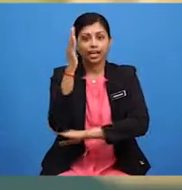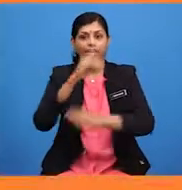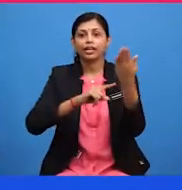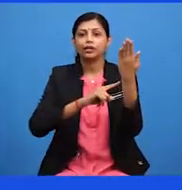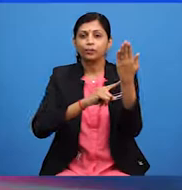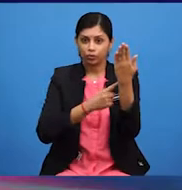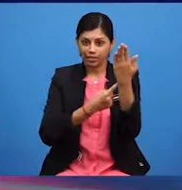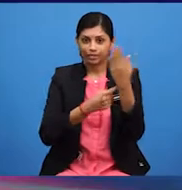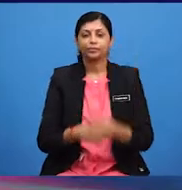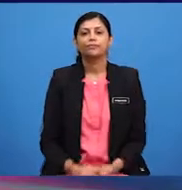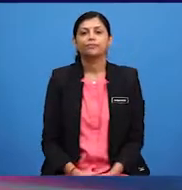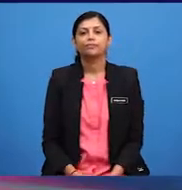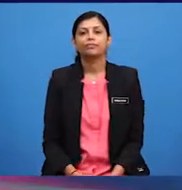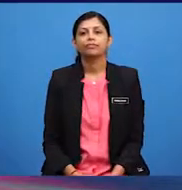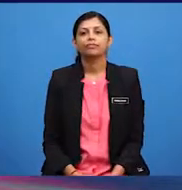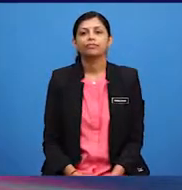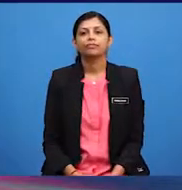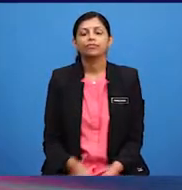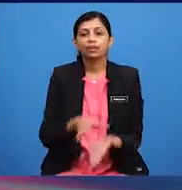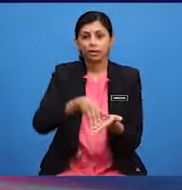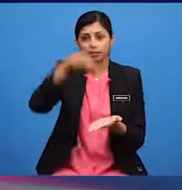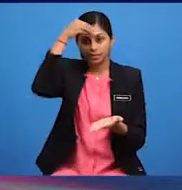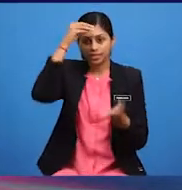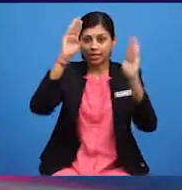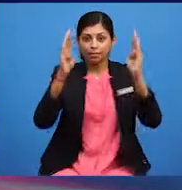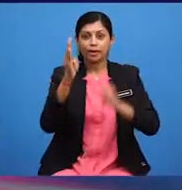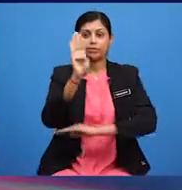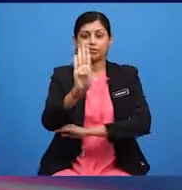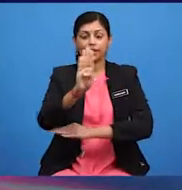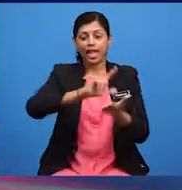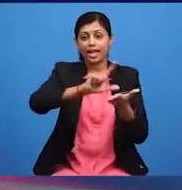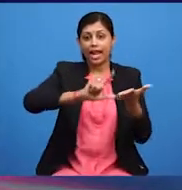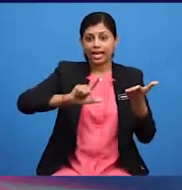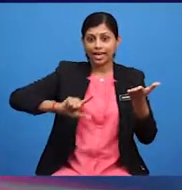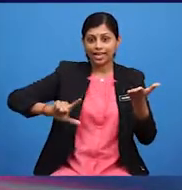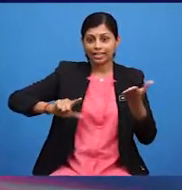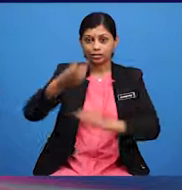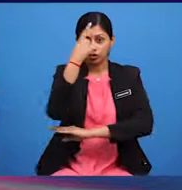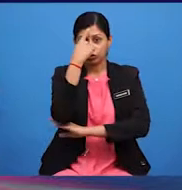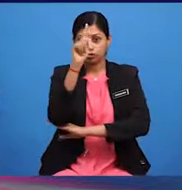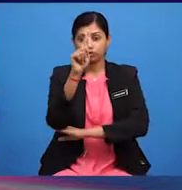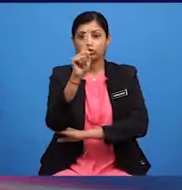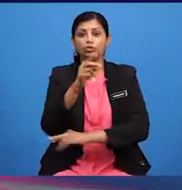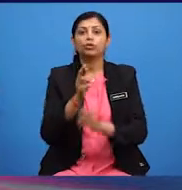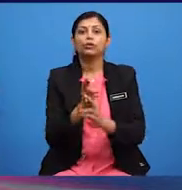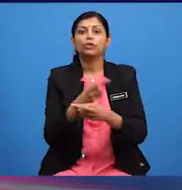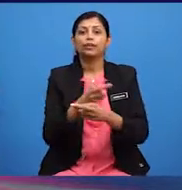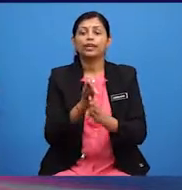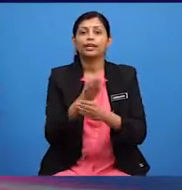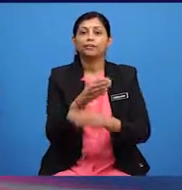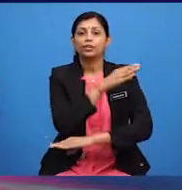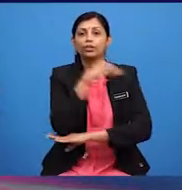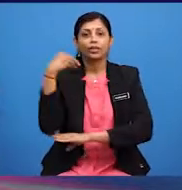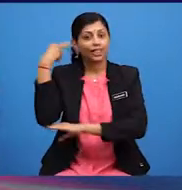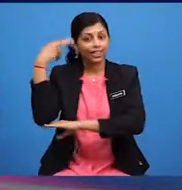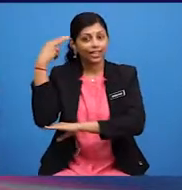memulakan sesi pembelajaran bab 4 lakaran bagi mata pelajaran reka bentuk dan